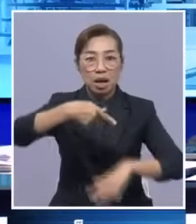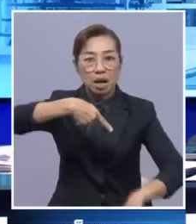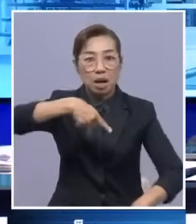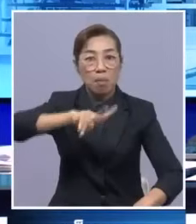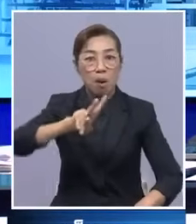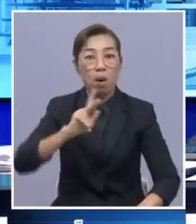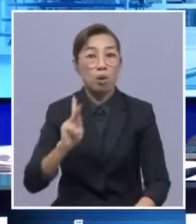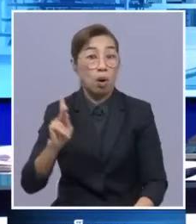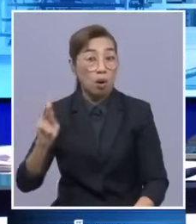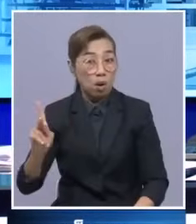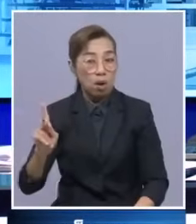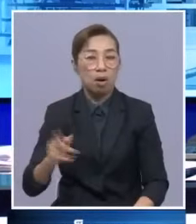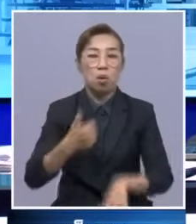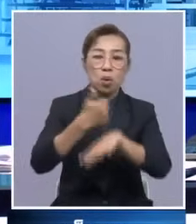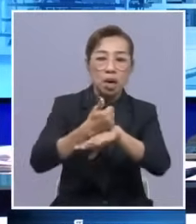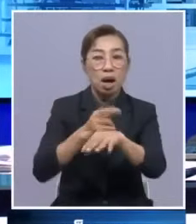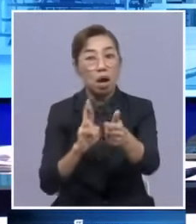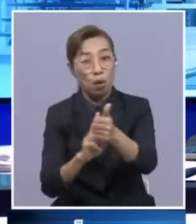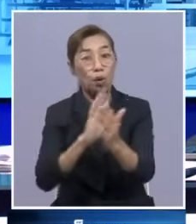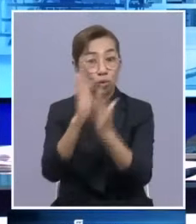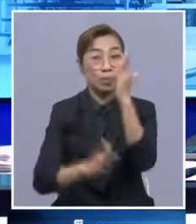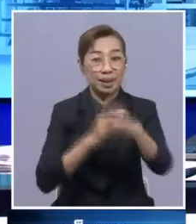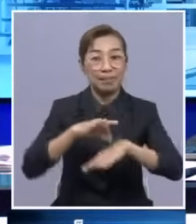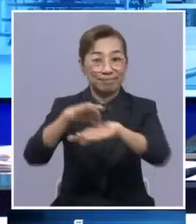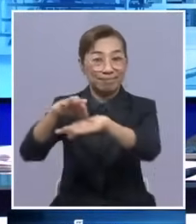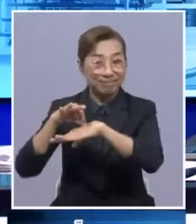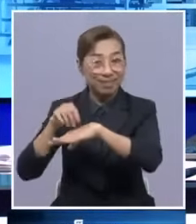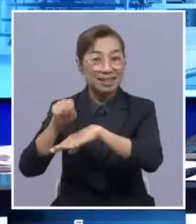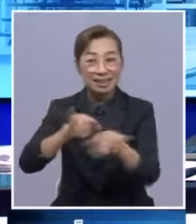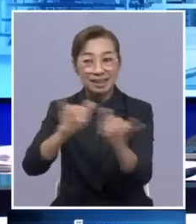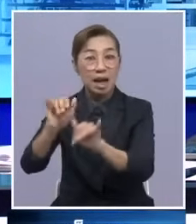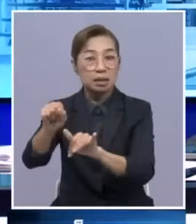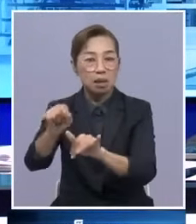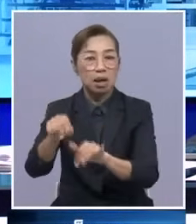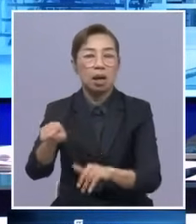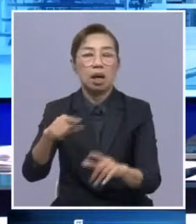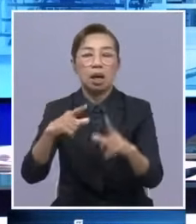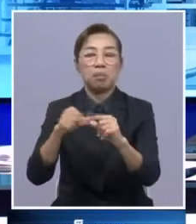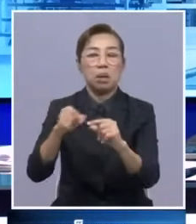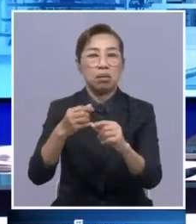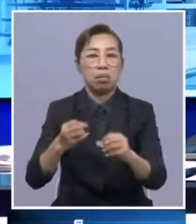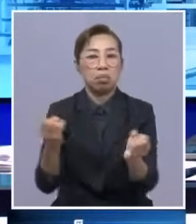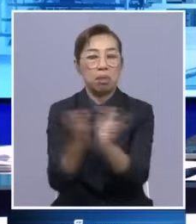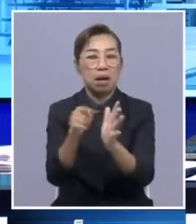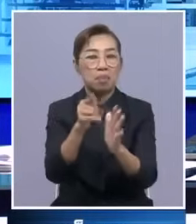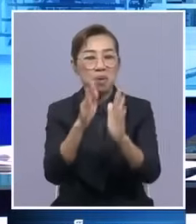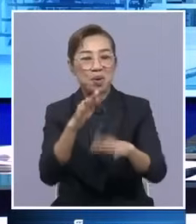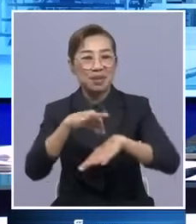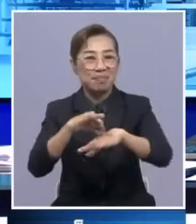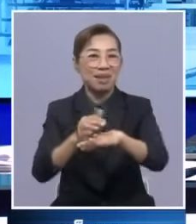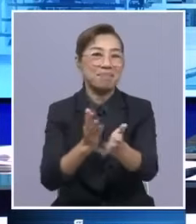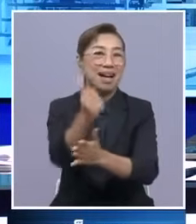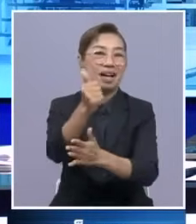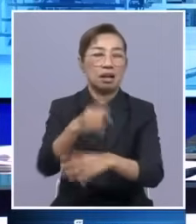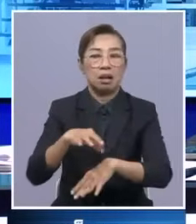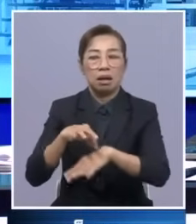องผู้กำกับทั่วทั้งประเทศไปนั้นเนี่ยมันมีประเด็นที่สร้างแรงกระเพื่อมก็คือบางคนก็สมหวังบางคนก็ผิดห